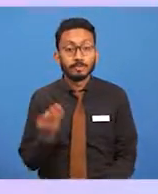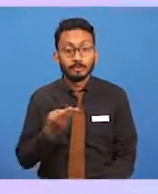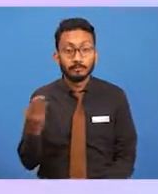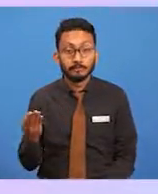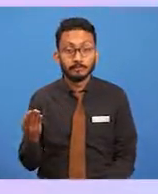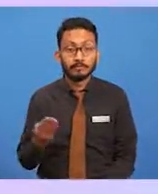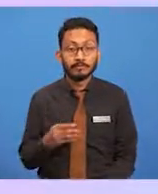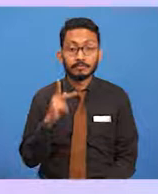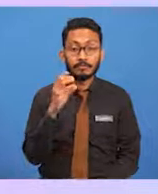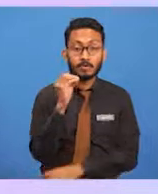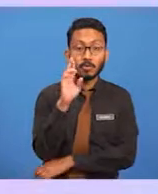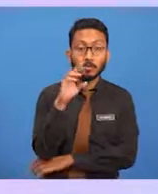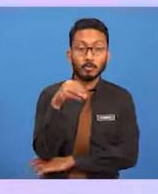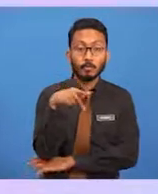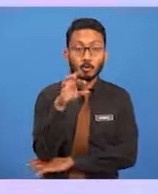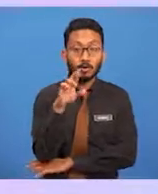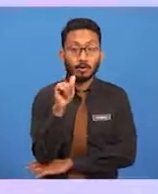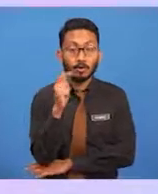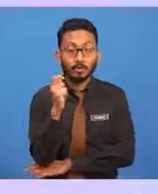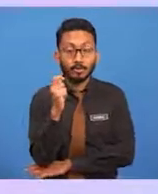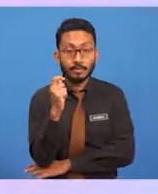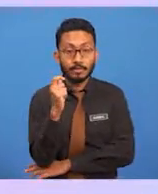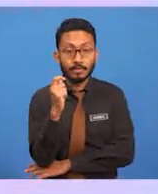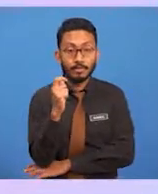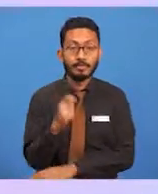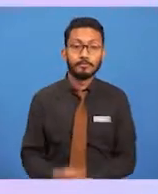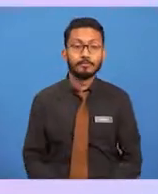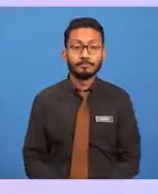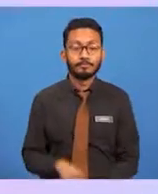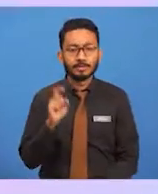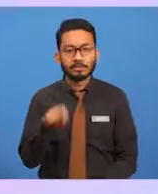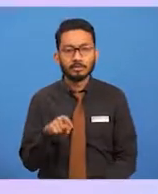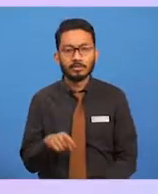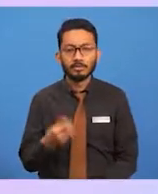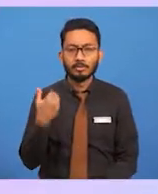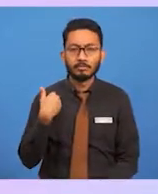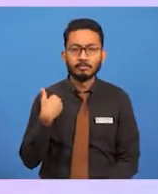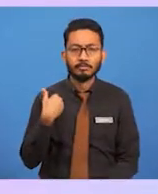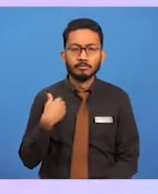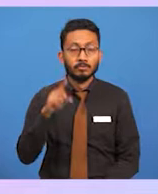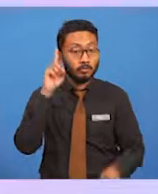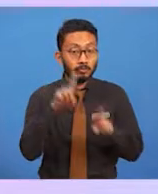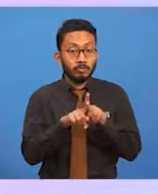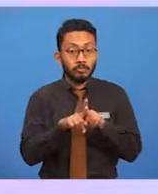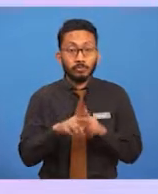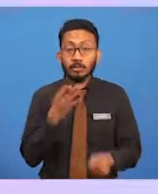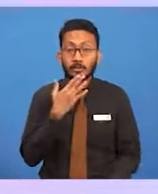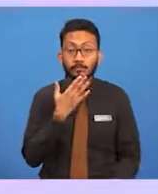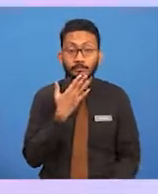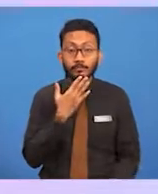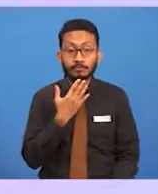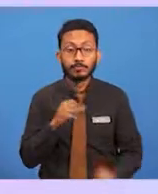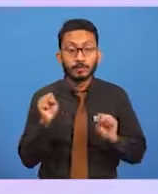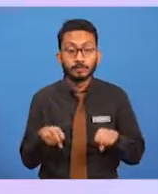kira kepentingan dan kesesuaian warna. Warna pula boleh dibahagikan kepada dua